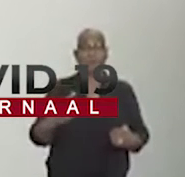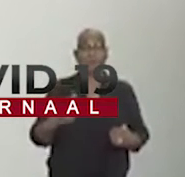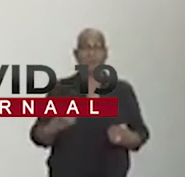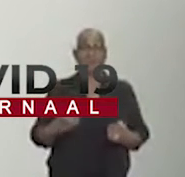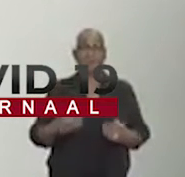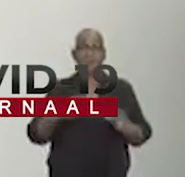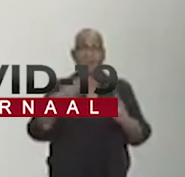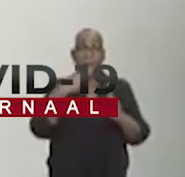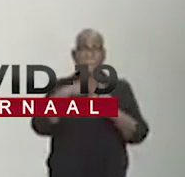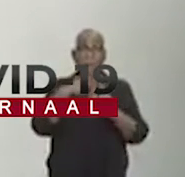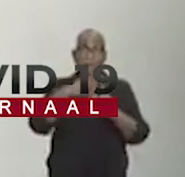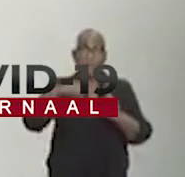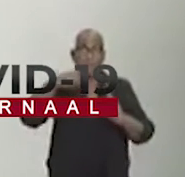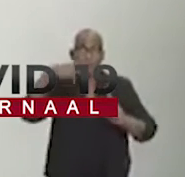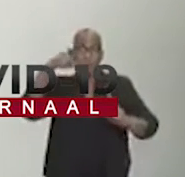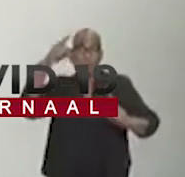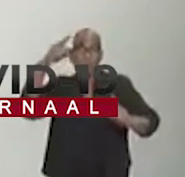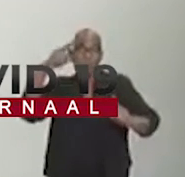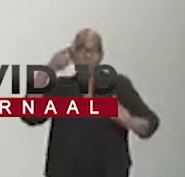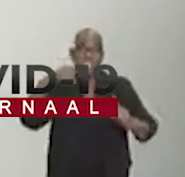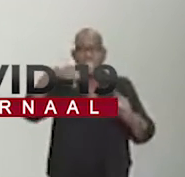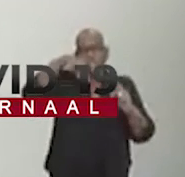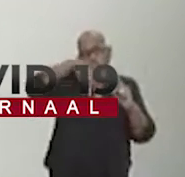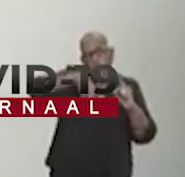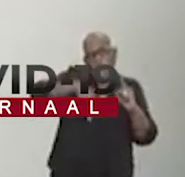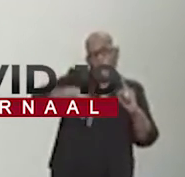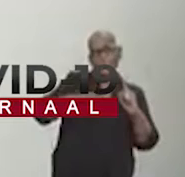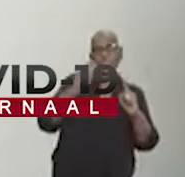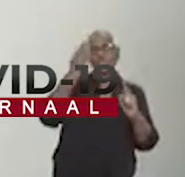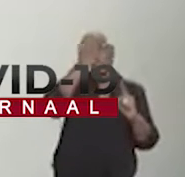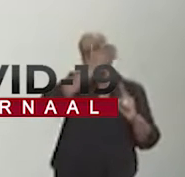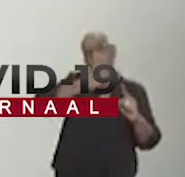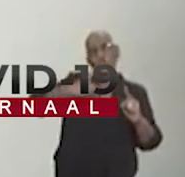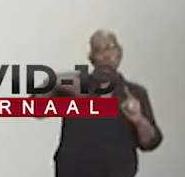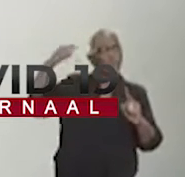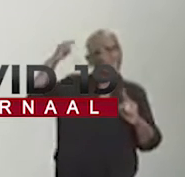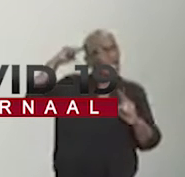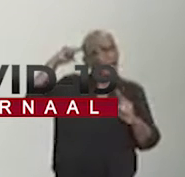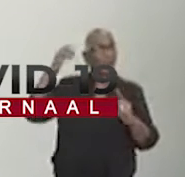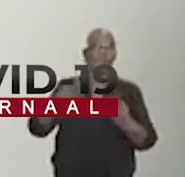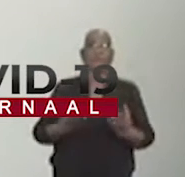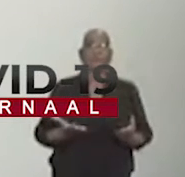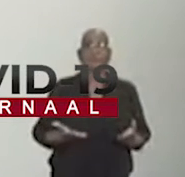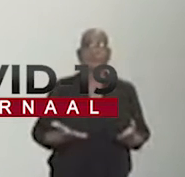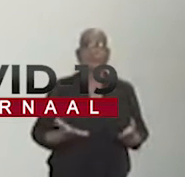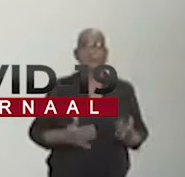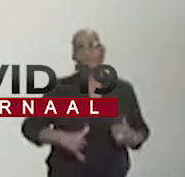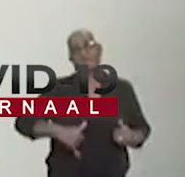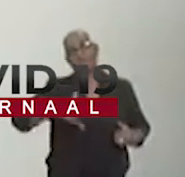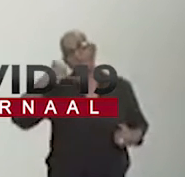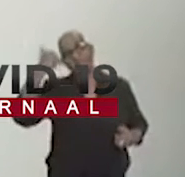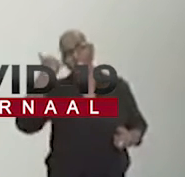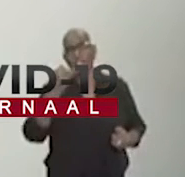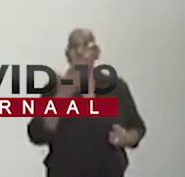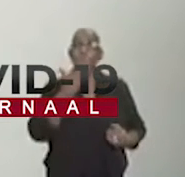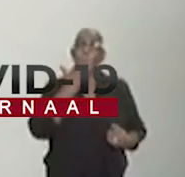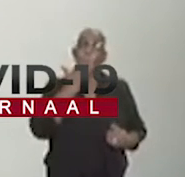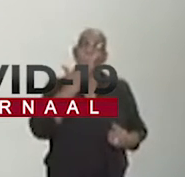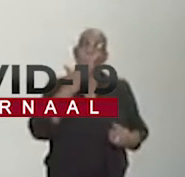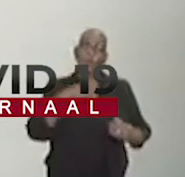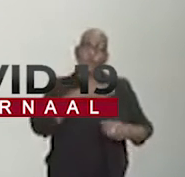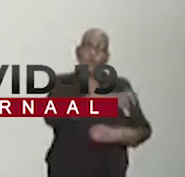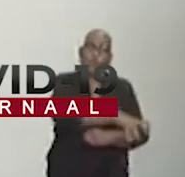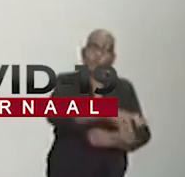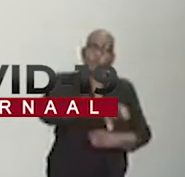meer positieve gehad in Zuid-Suriname. En dat zijn dus veelal inheemse dorpen, de